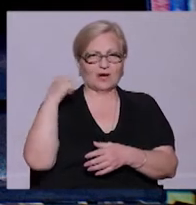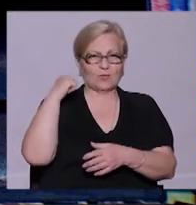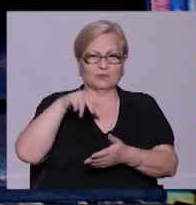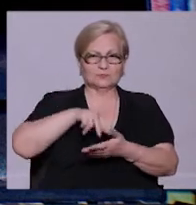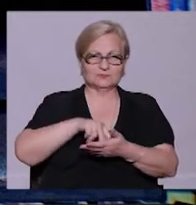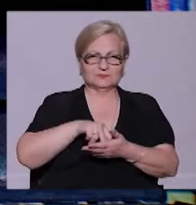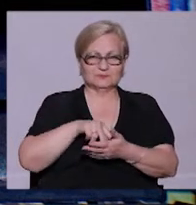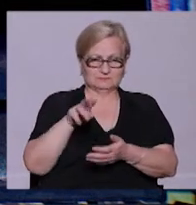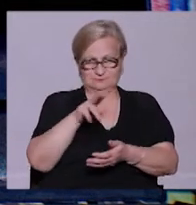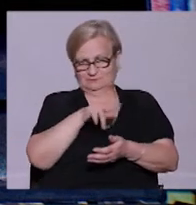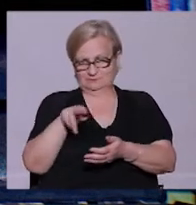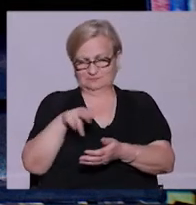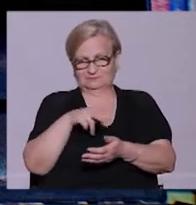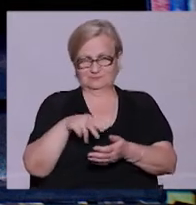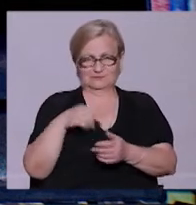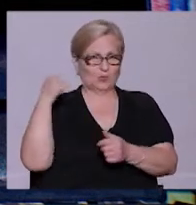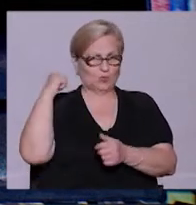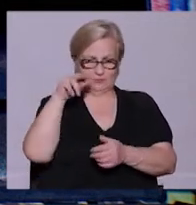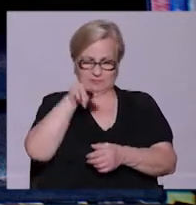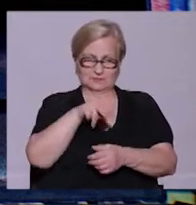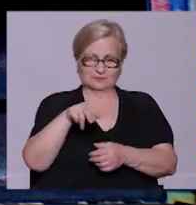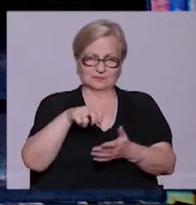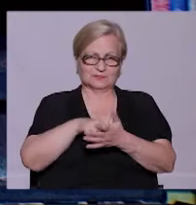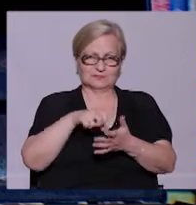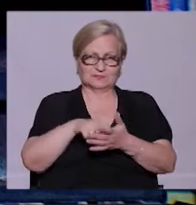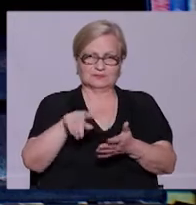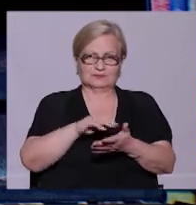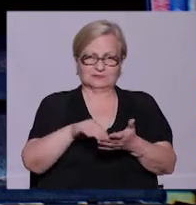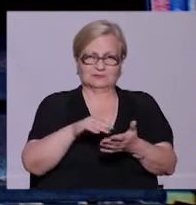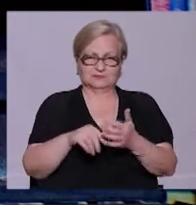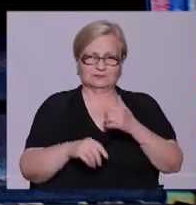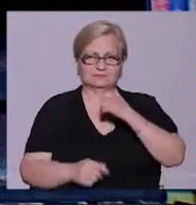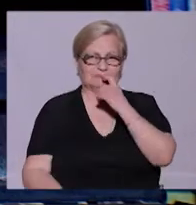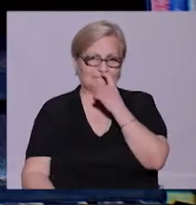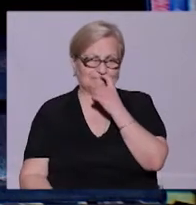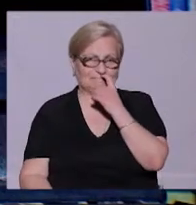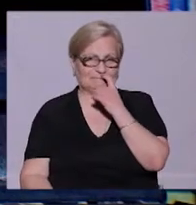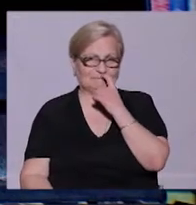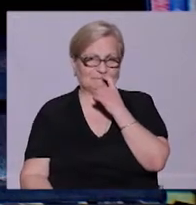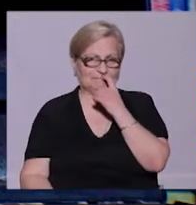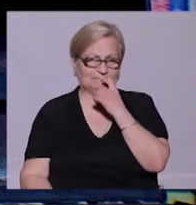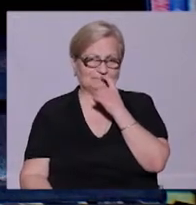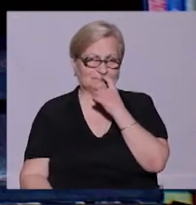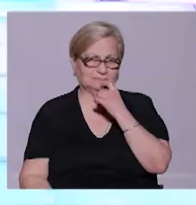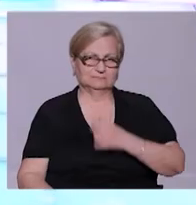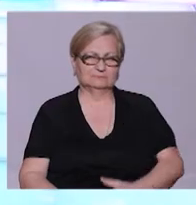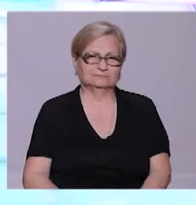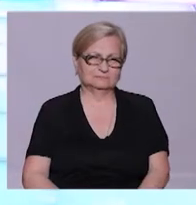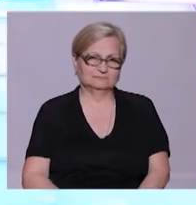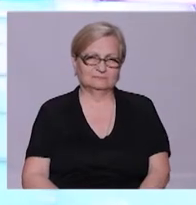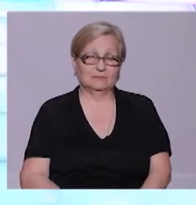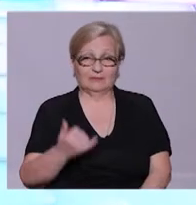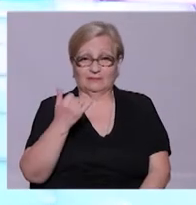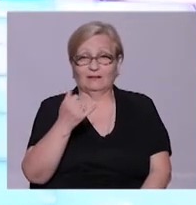და ისე კითხულობდნენ. წერილში ეწერა. აი დავაბრუნოთ ახლა